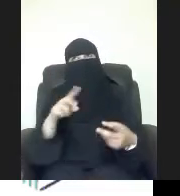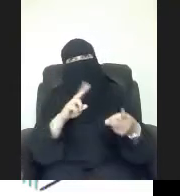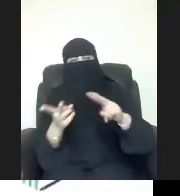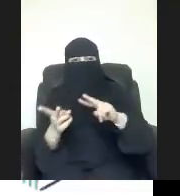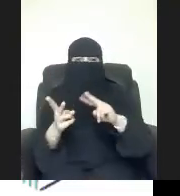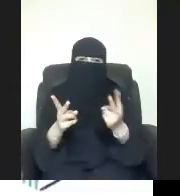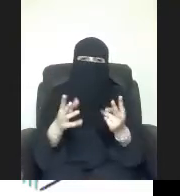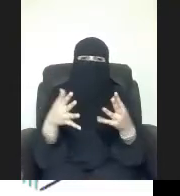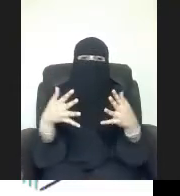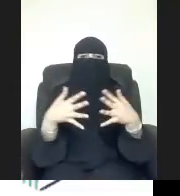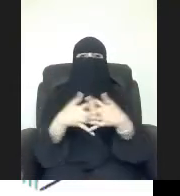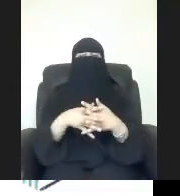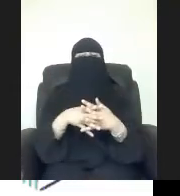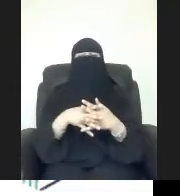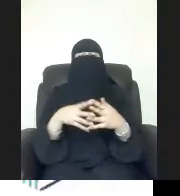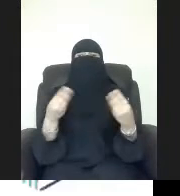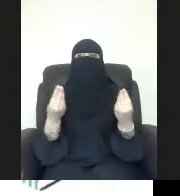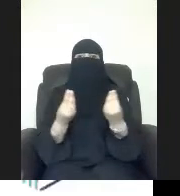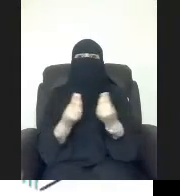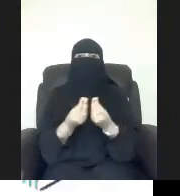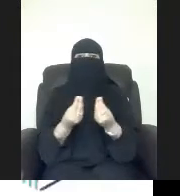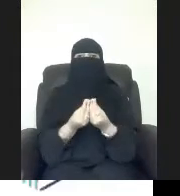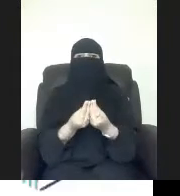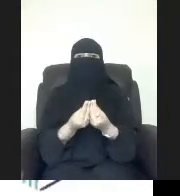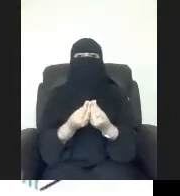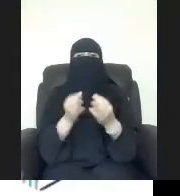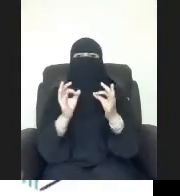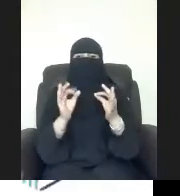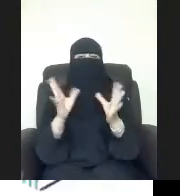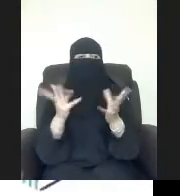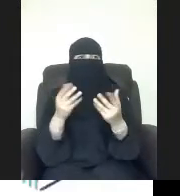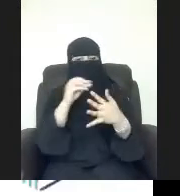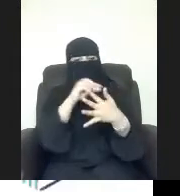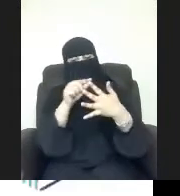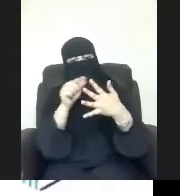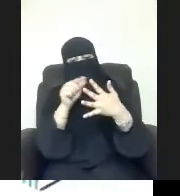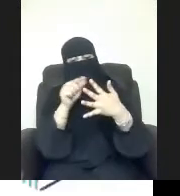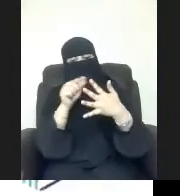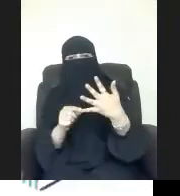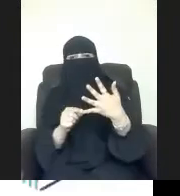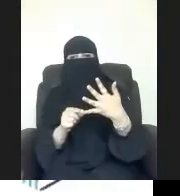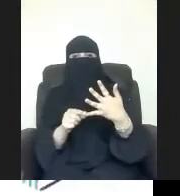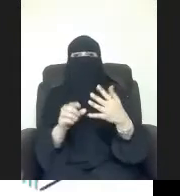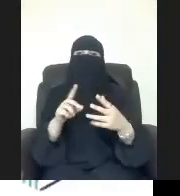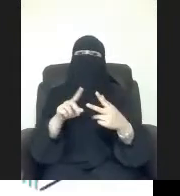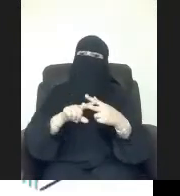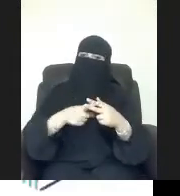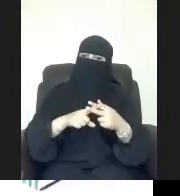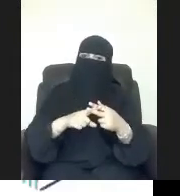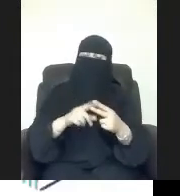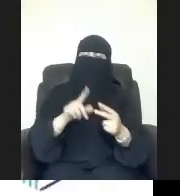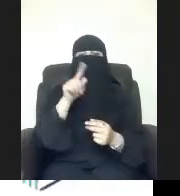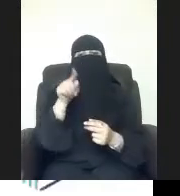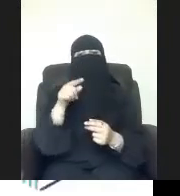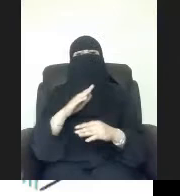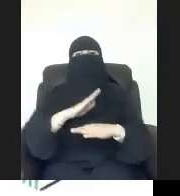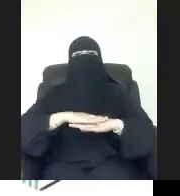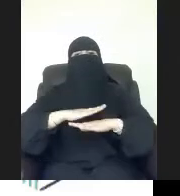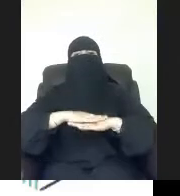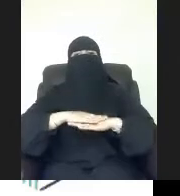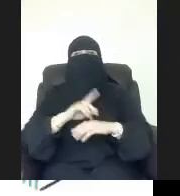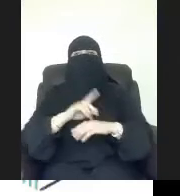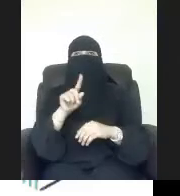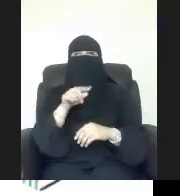واتفقت جميعا على أنها عبارة عن عناصر تعليمية وعناصر تقنية. أيضا للتعلم